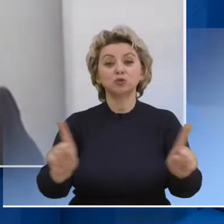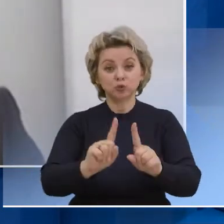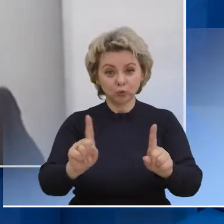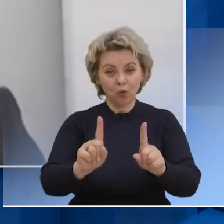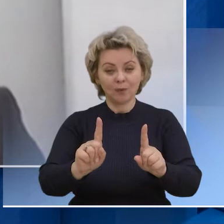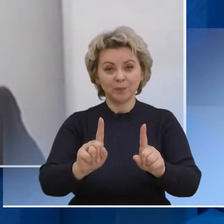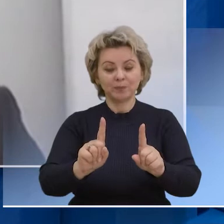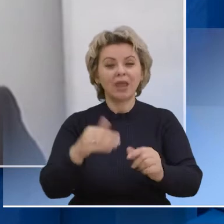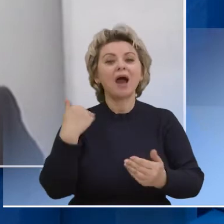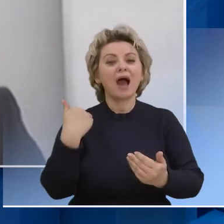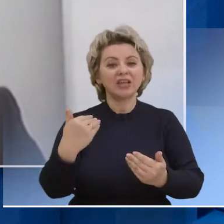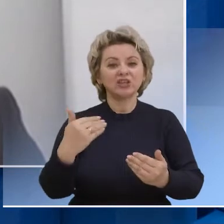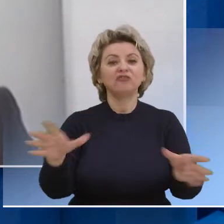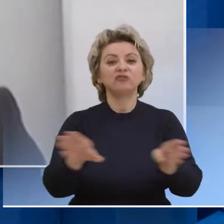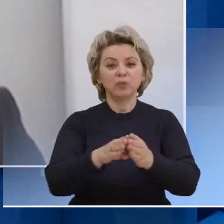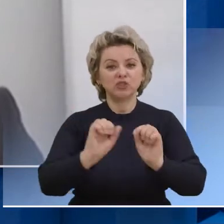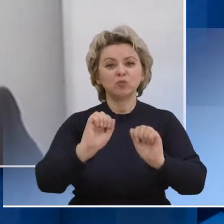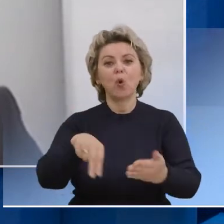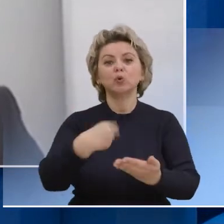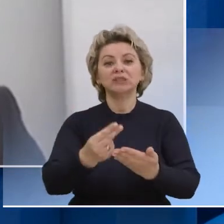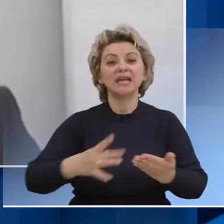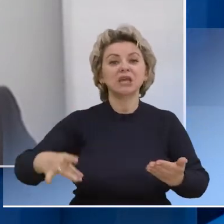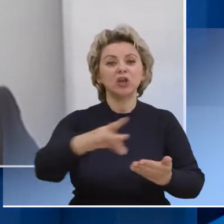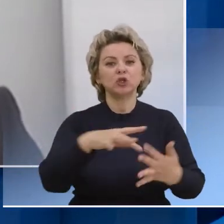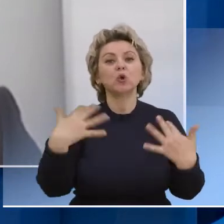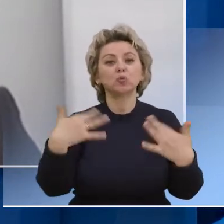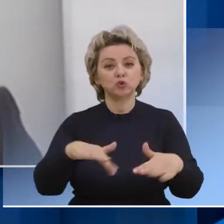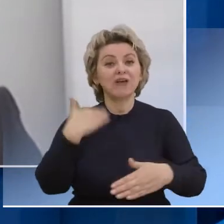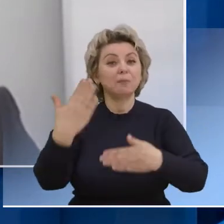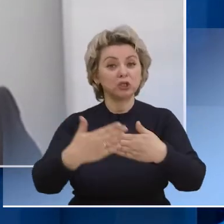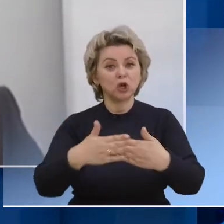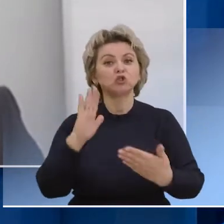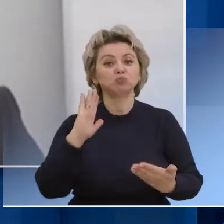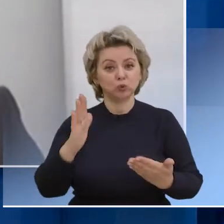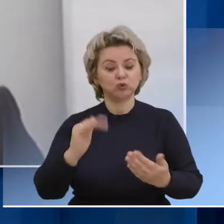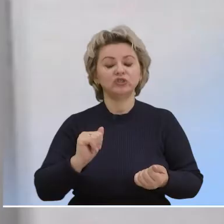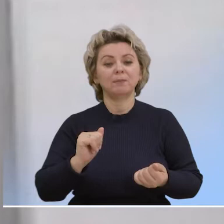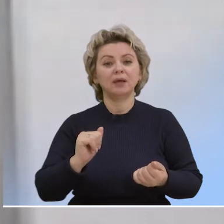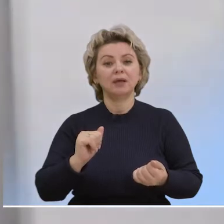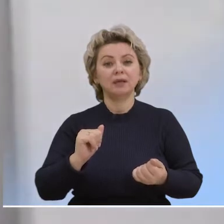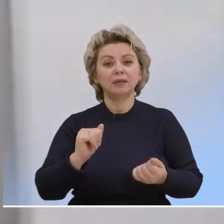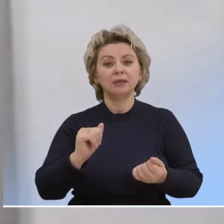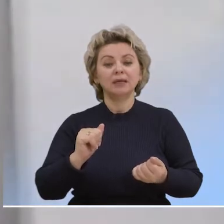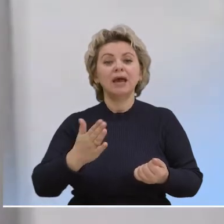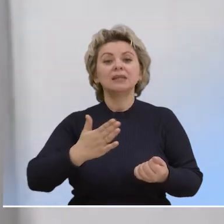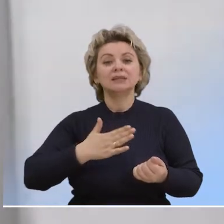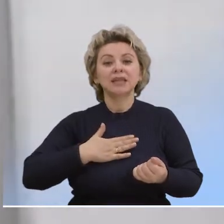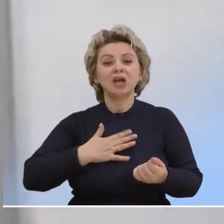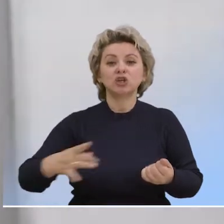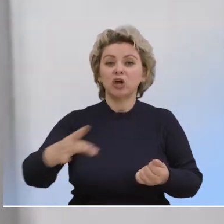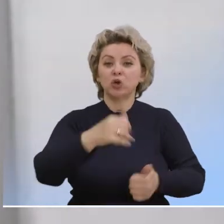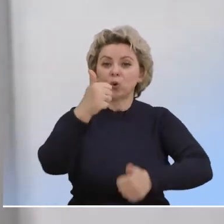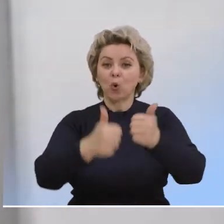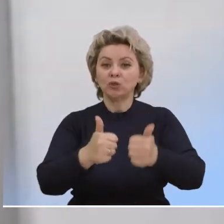что они вместе могут дать региону уже в ближайшем будущем? Наш